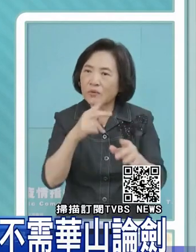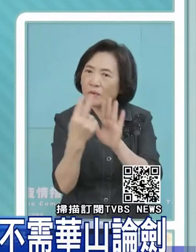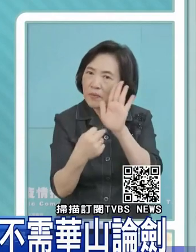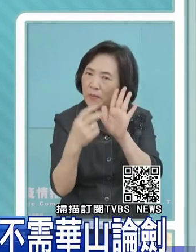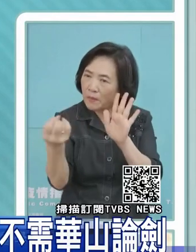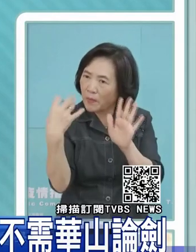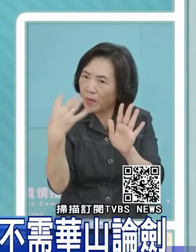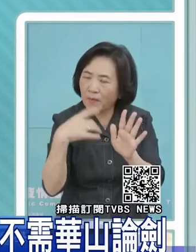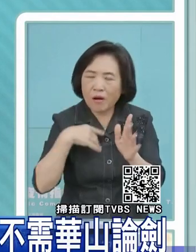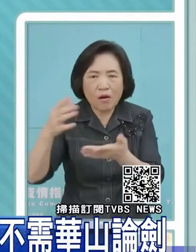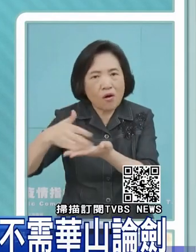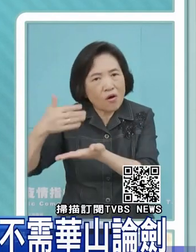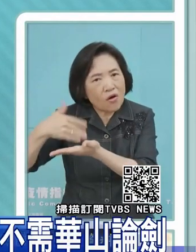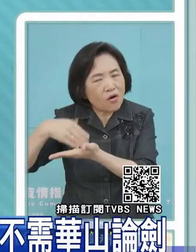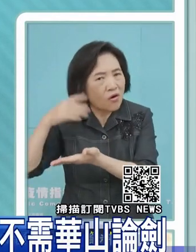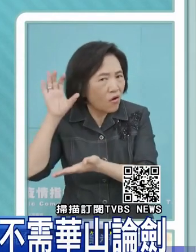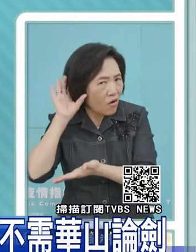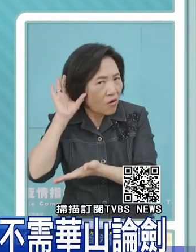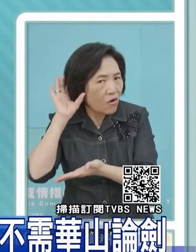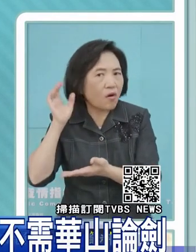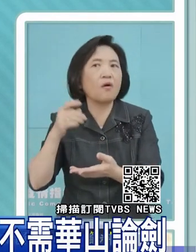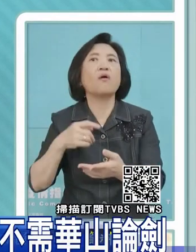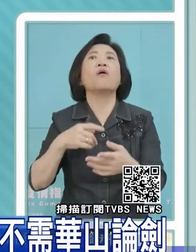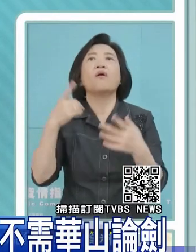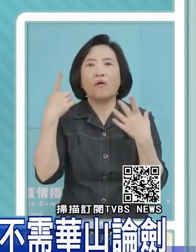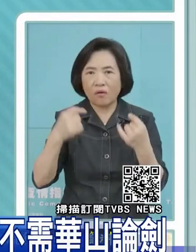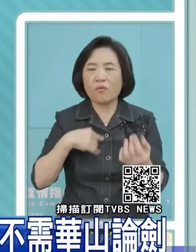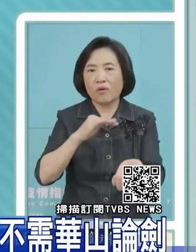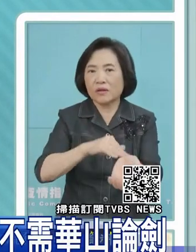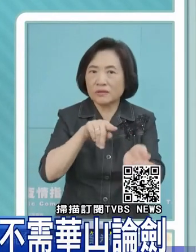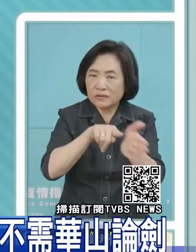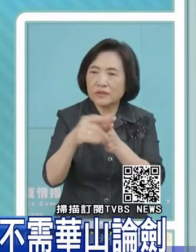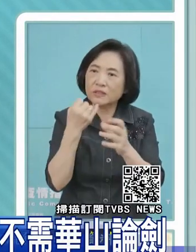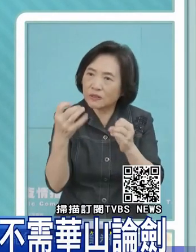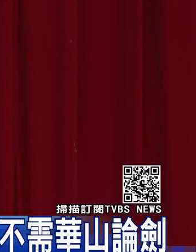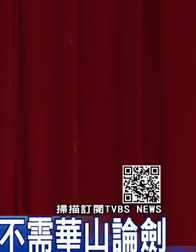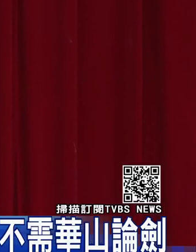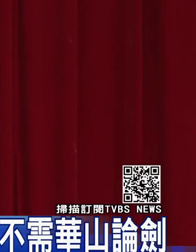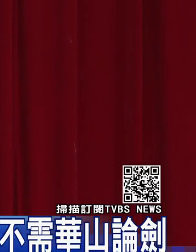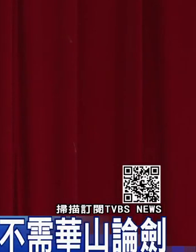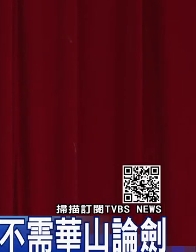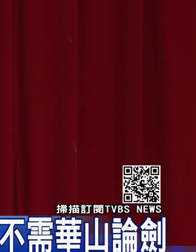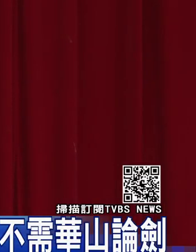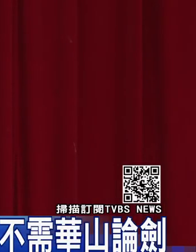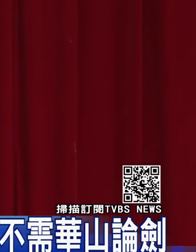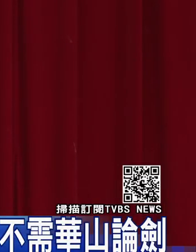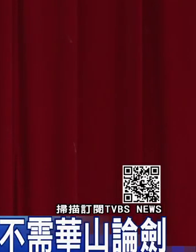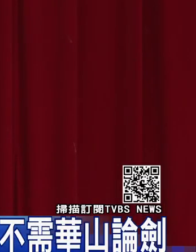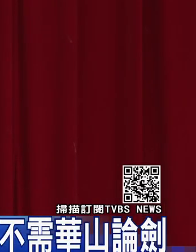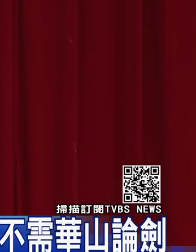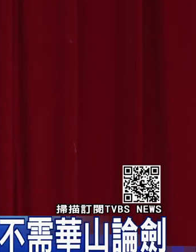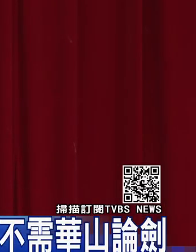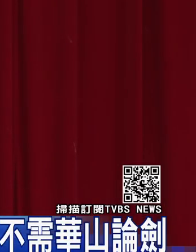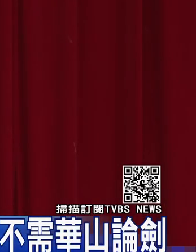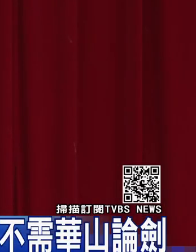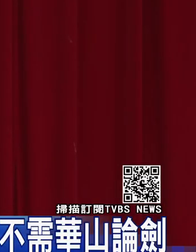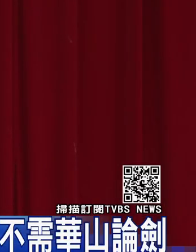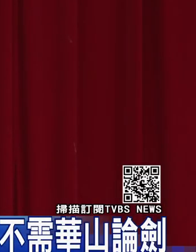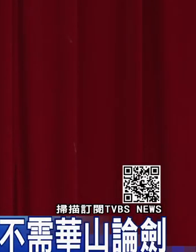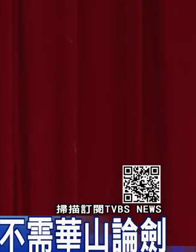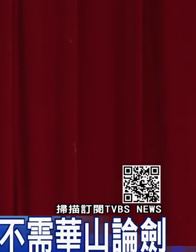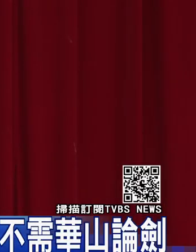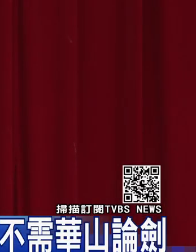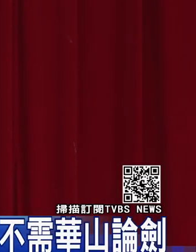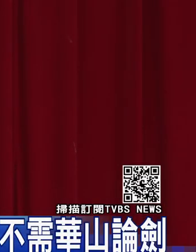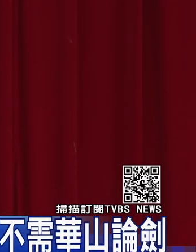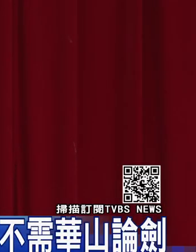引发台北市不满，柯文哲直接点名同样学医的陈其迈。 啊，现在在防疫的期间，啊，最需要的是互